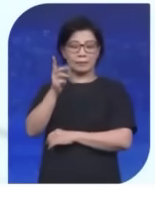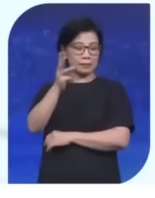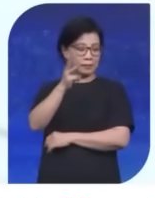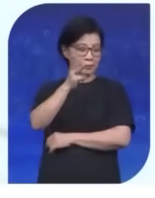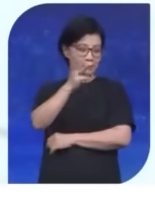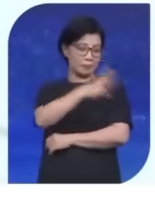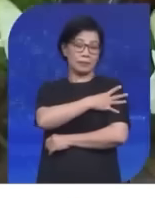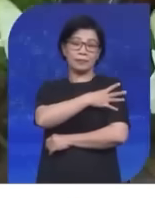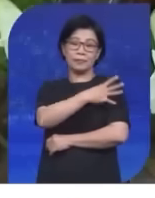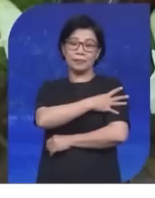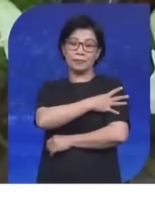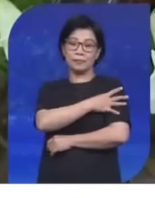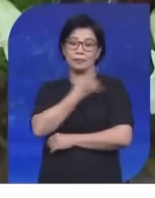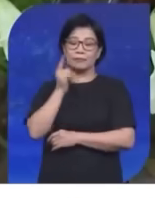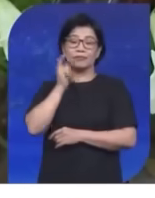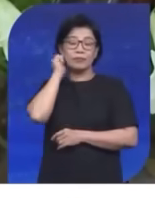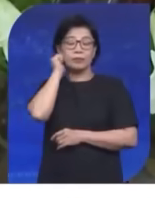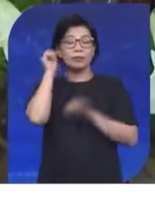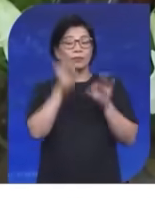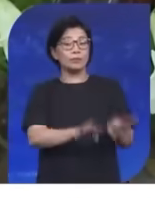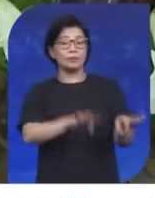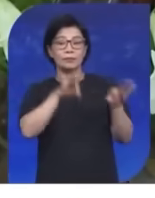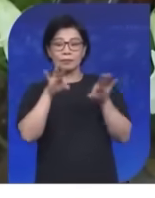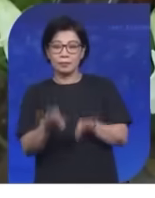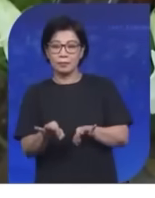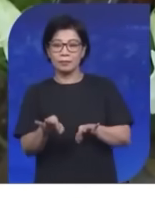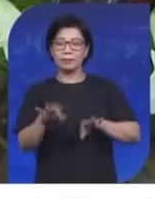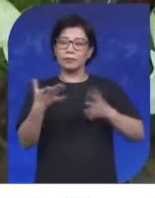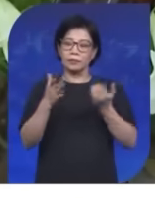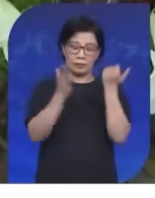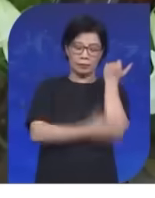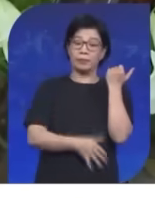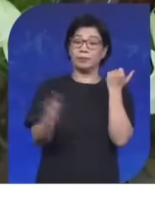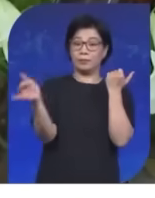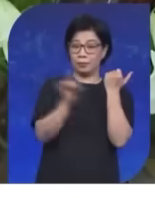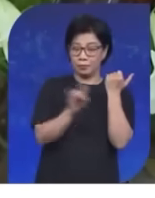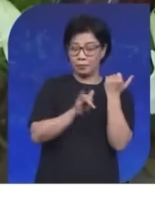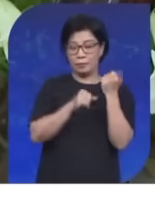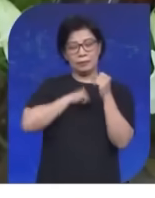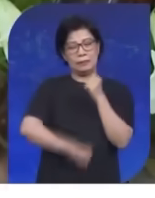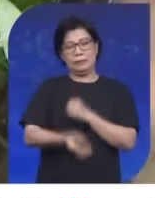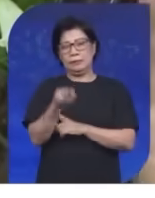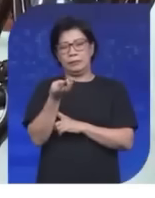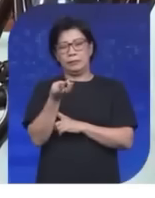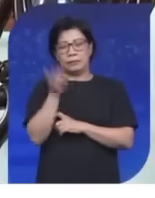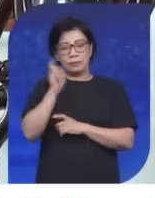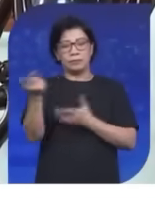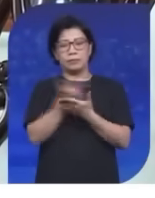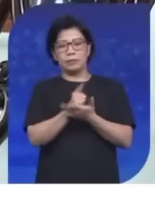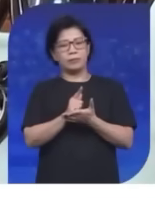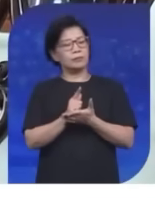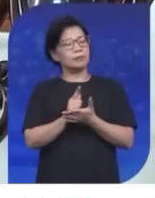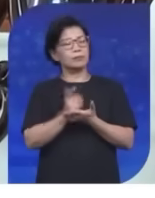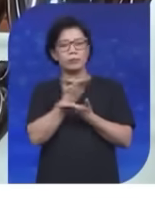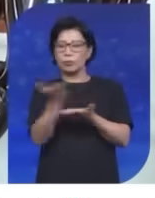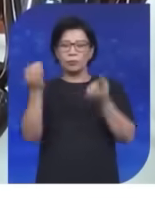rằng, với những nguyên nhân khiến phụ nữ Thành phố Hồ Chí Minh nói riêng và một số tỉnh thành ở phía Nam nói chung có mức sinh thấp thì cần có một giải pháp căn cơ và